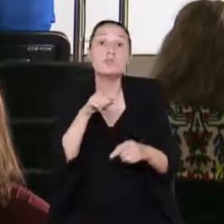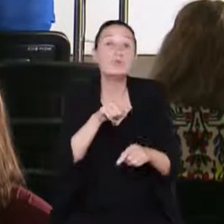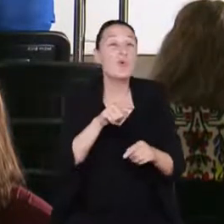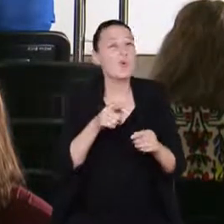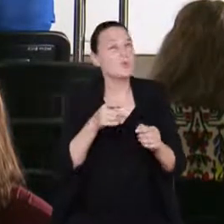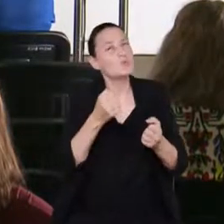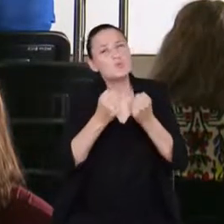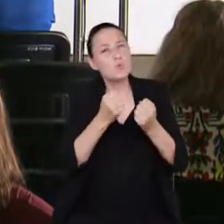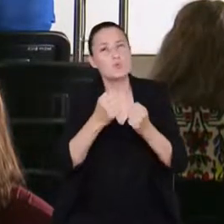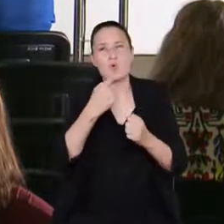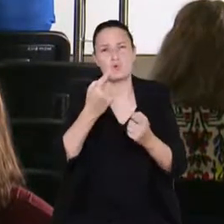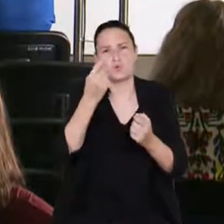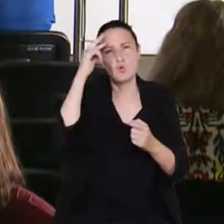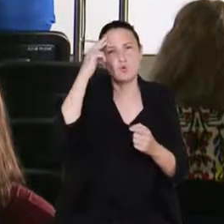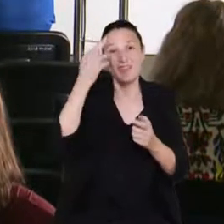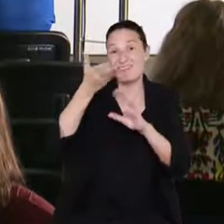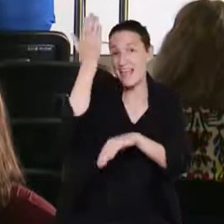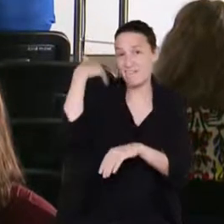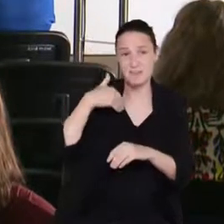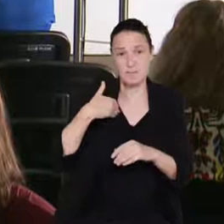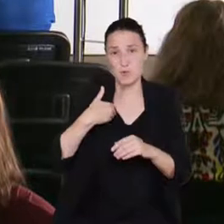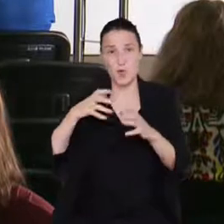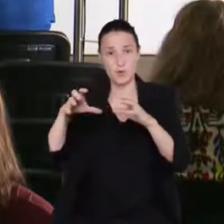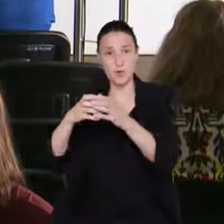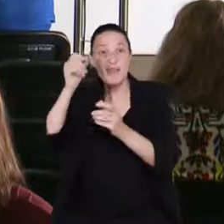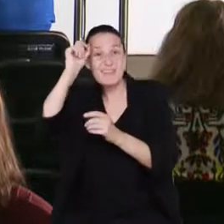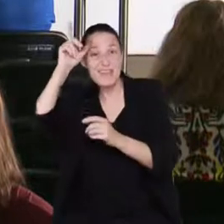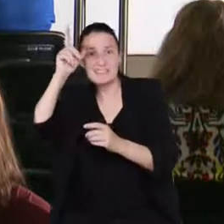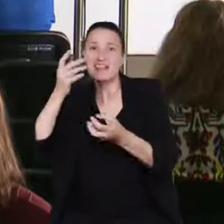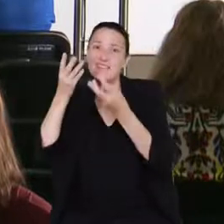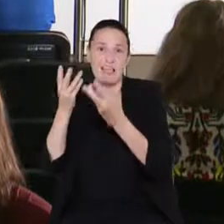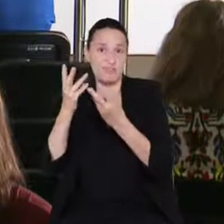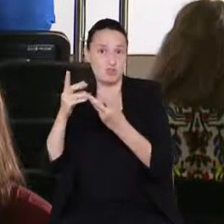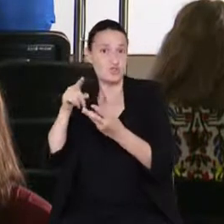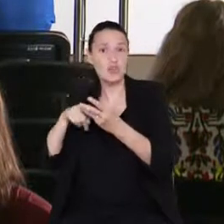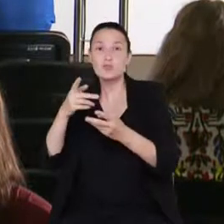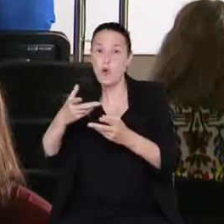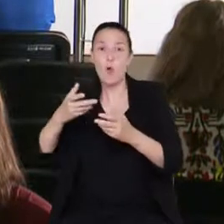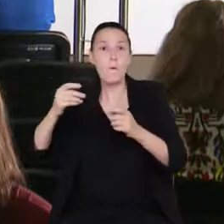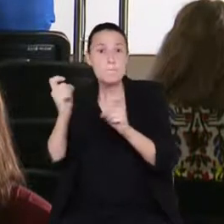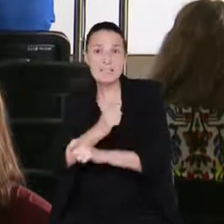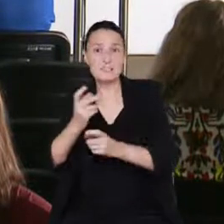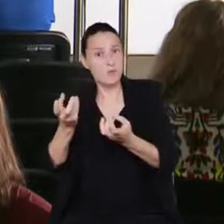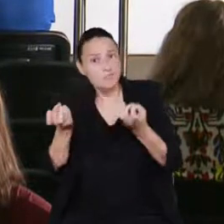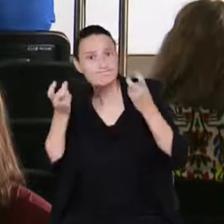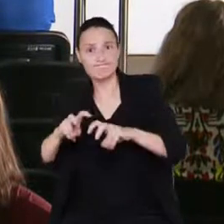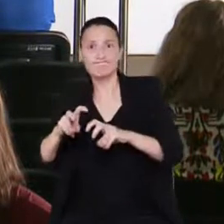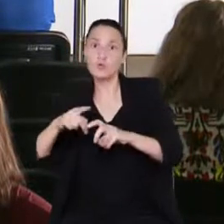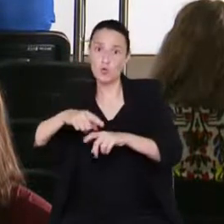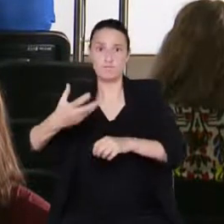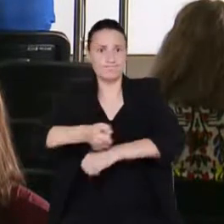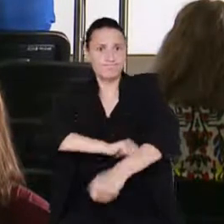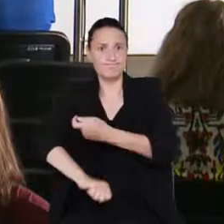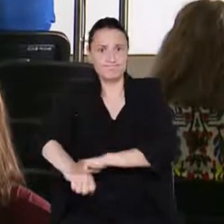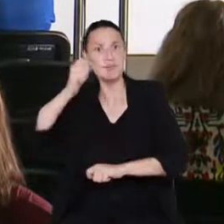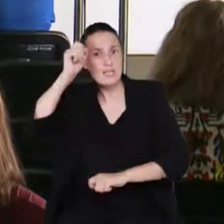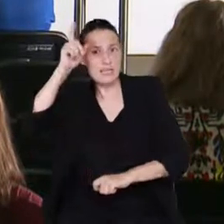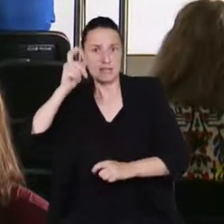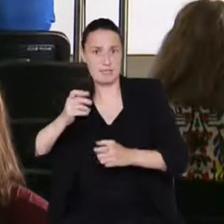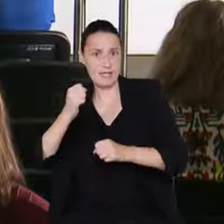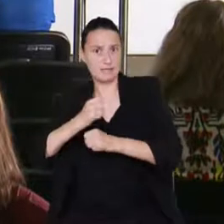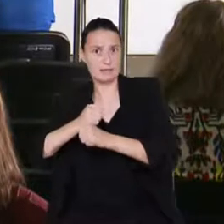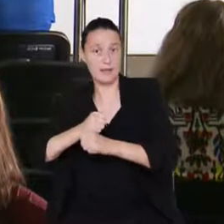była to warstwa najważniejsza, a odbudowy państwa dokonano w istocie jej rękami, choć wspólnie z elitami innych warstw społecznych, zwłaszcza